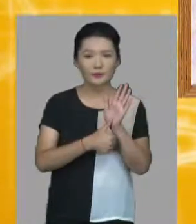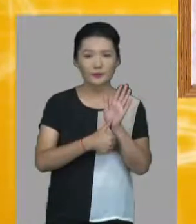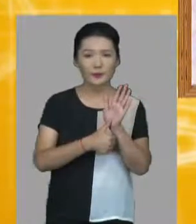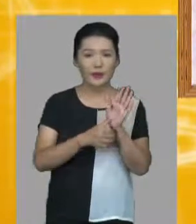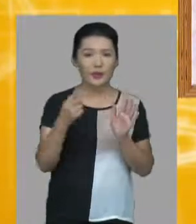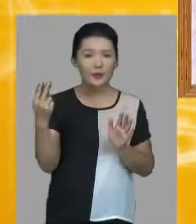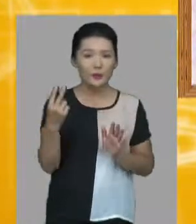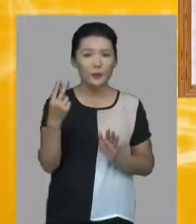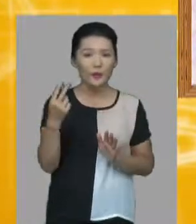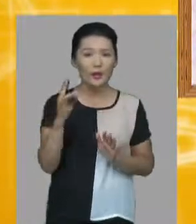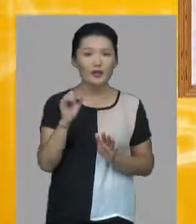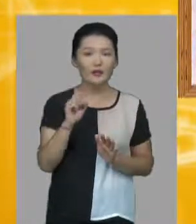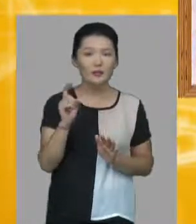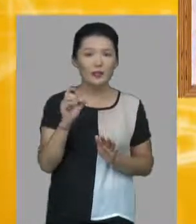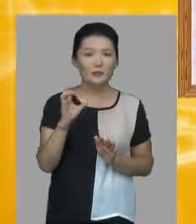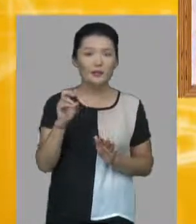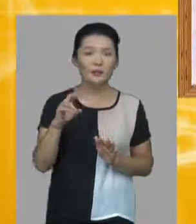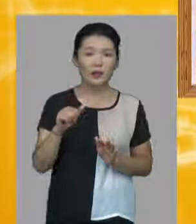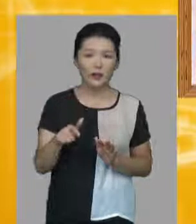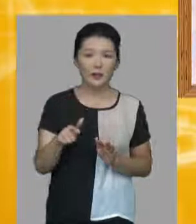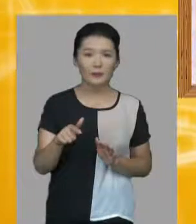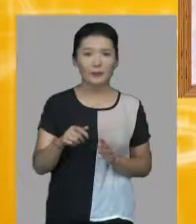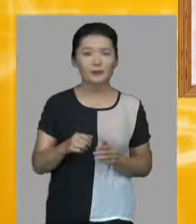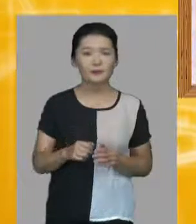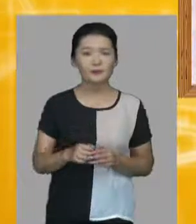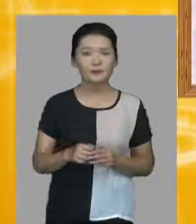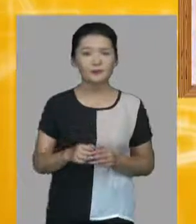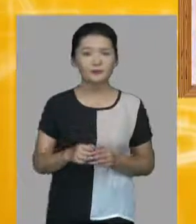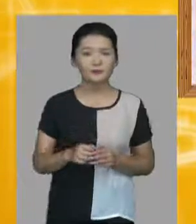96 двумя разрядными слагаемыми.